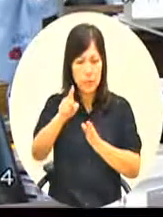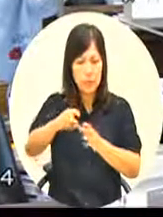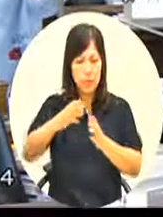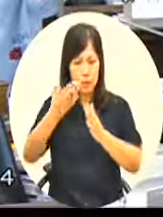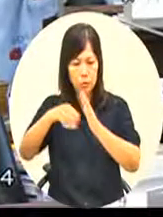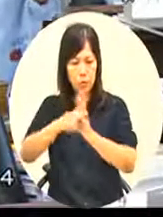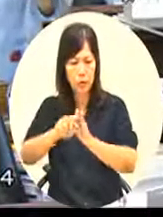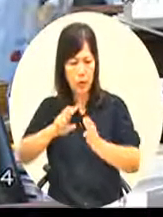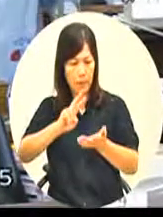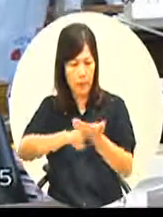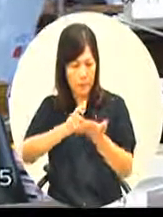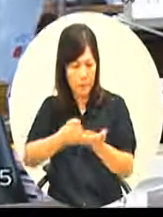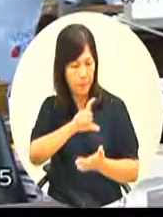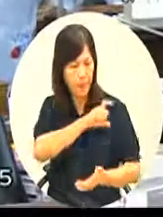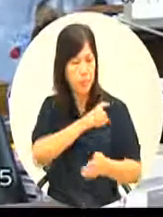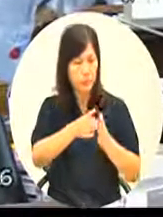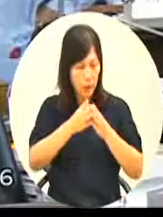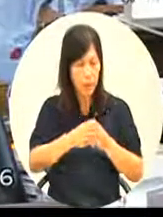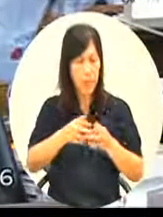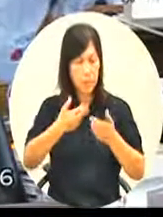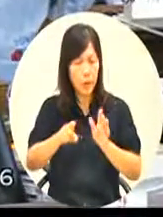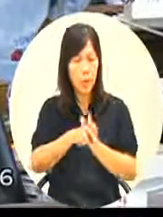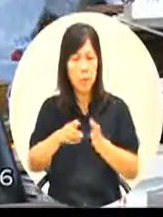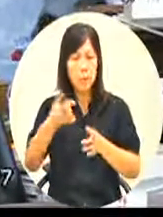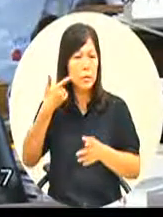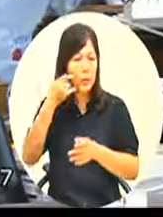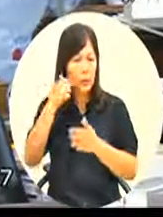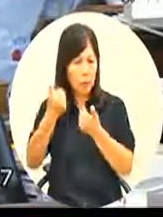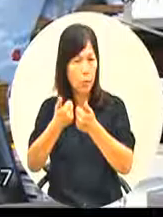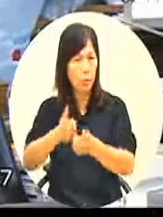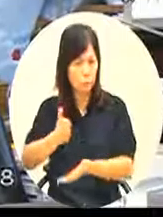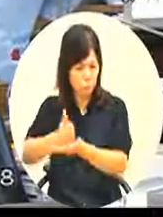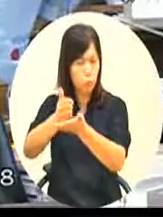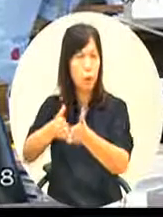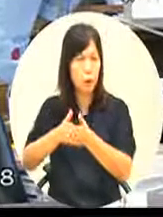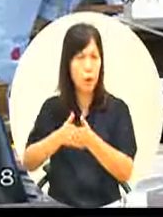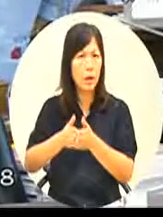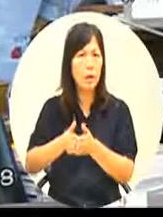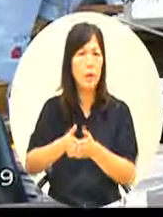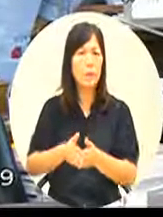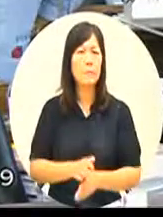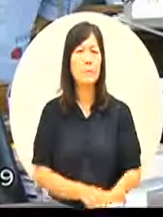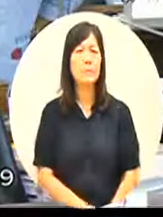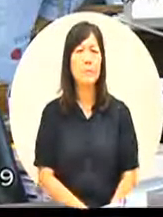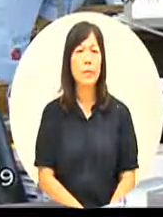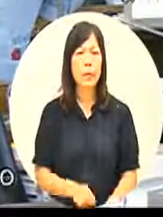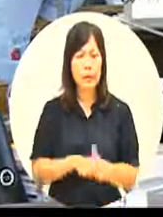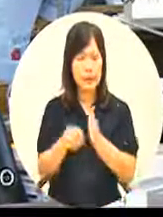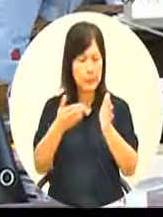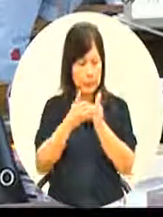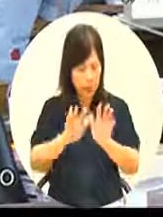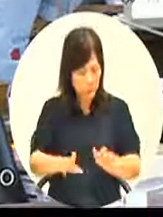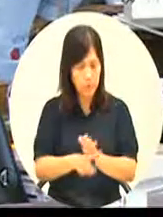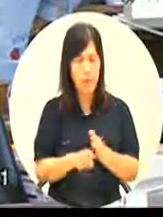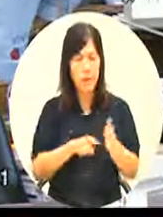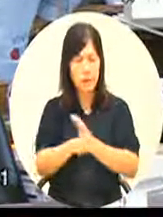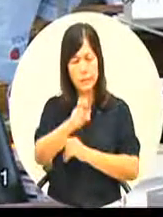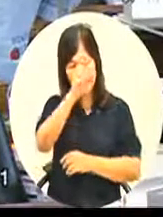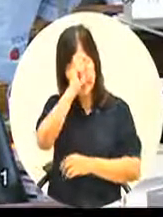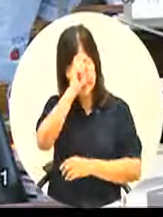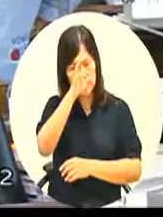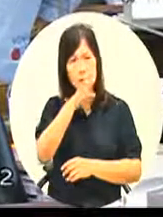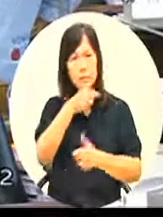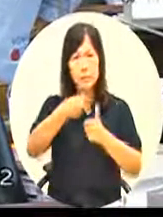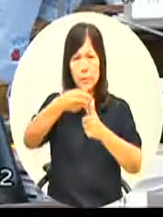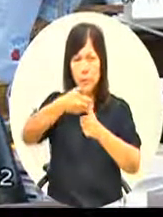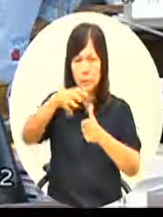是要尊重整个学校的家长会跟家长。好，那我想到这边为止，好，我们一直很期待，就是说教育